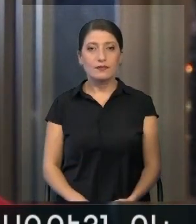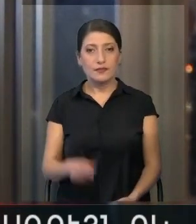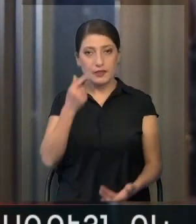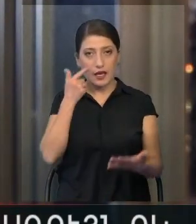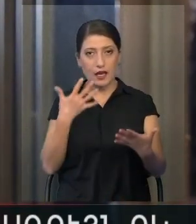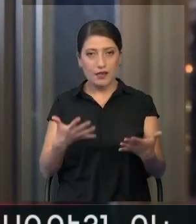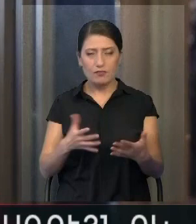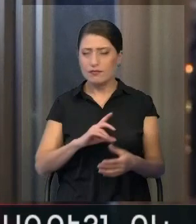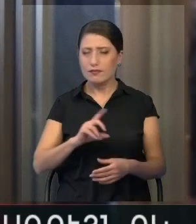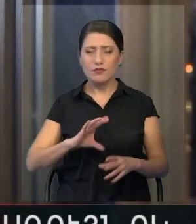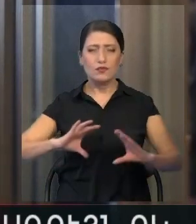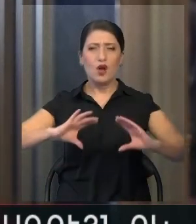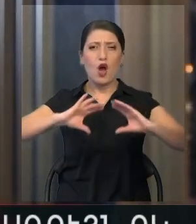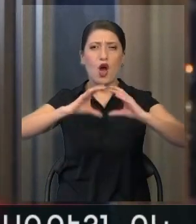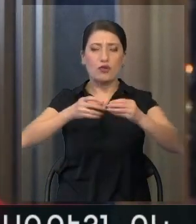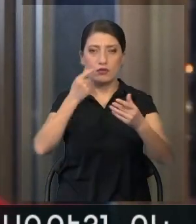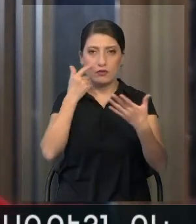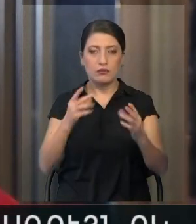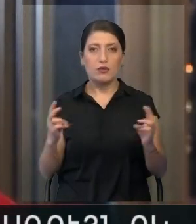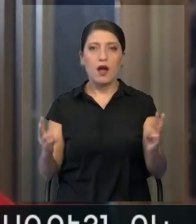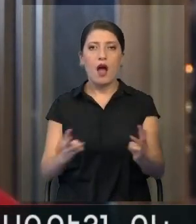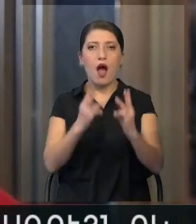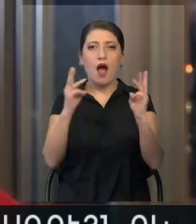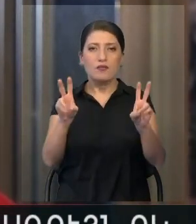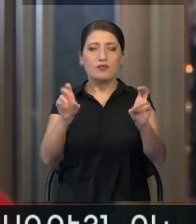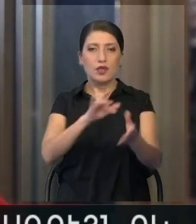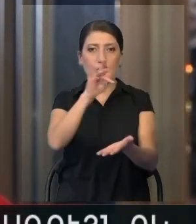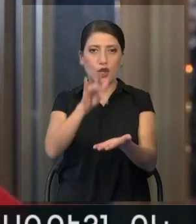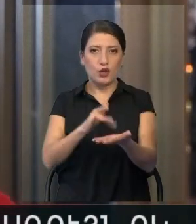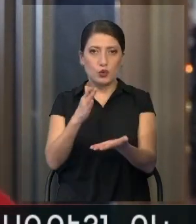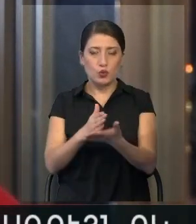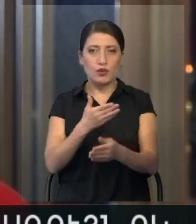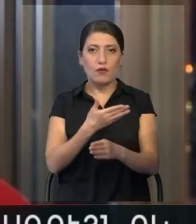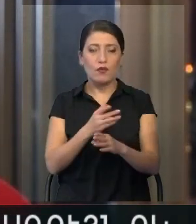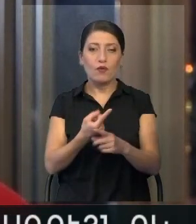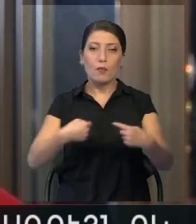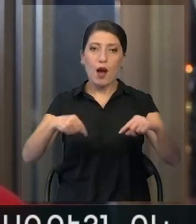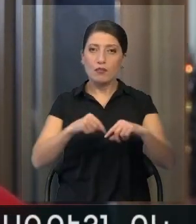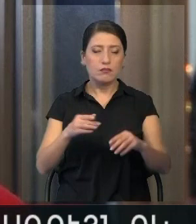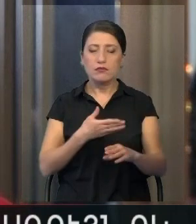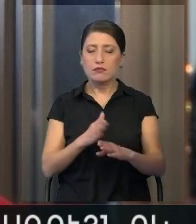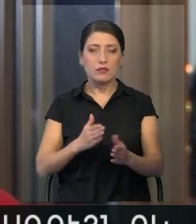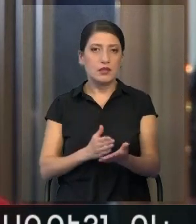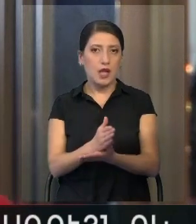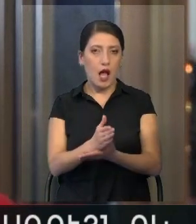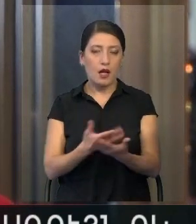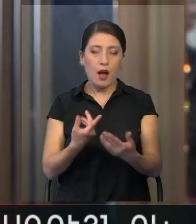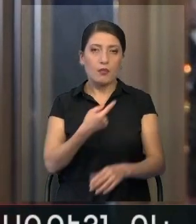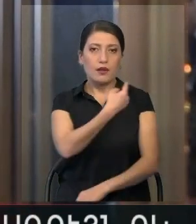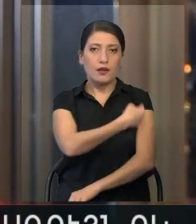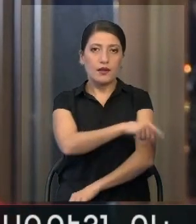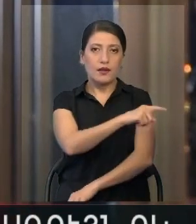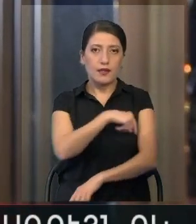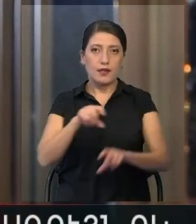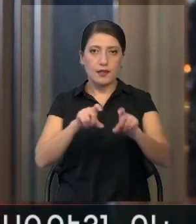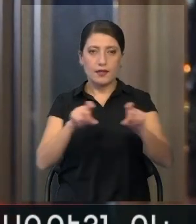Երևում, այլ ամբողջ աշխարհում այլվածքային կենտրոններ ունեն առանձնացված, ոչ թե որպես բաժանմունքներ, այլ հենց ծառայություններ կամ կլինիկաներ,